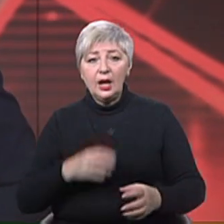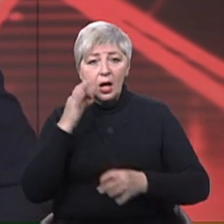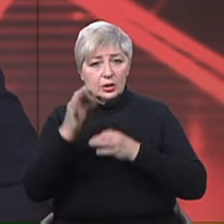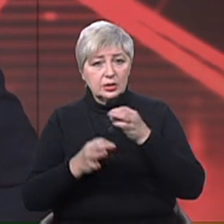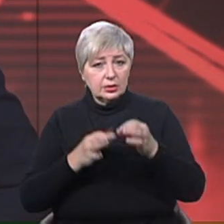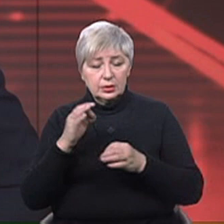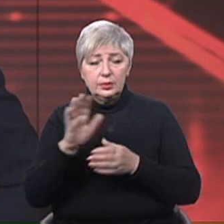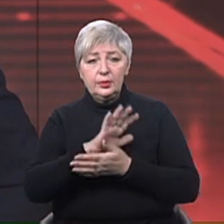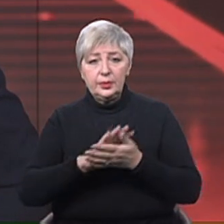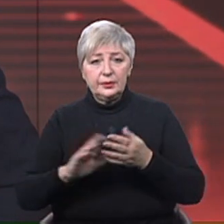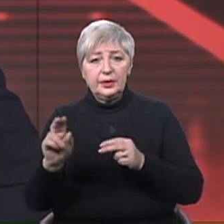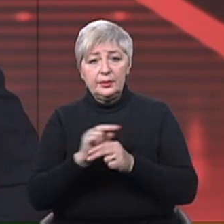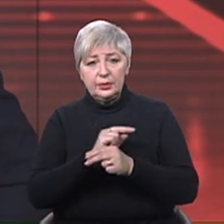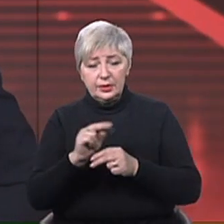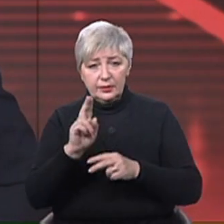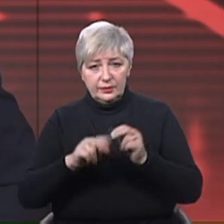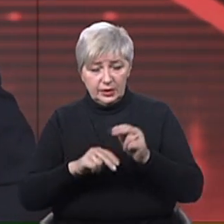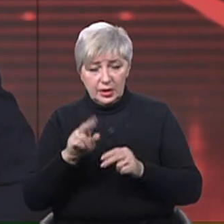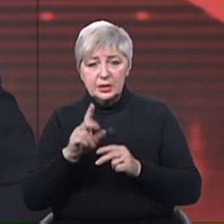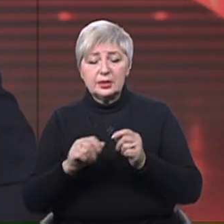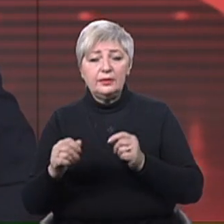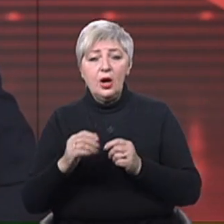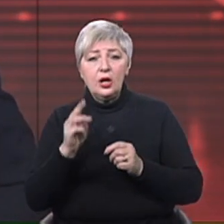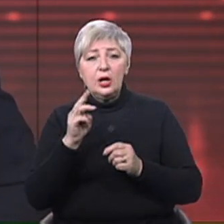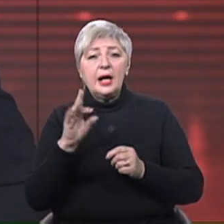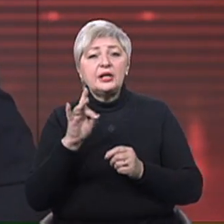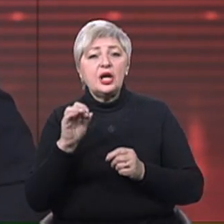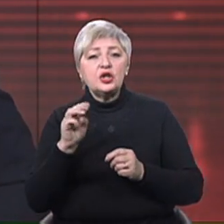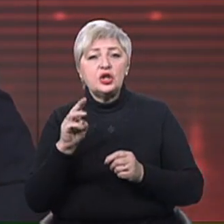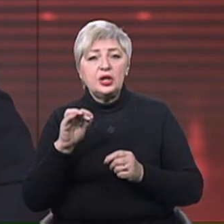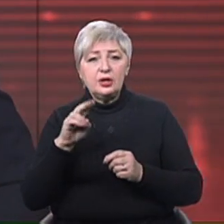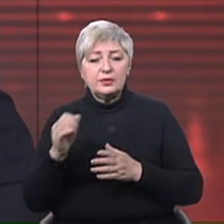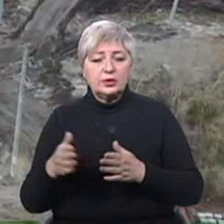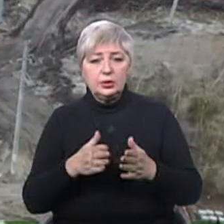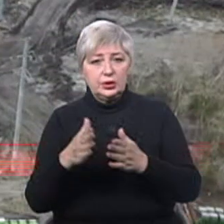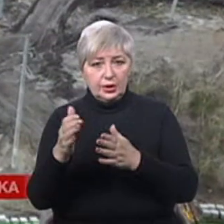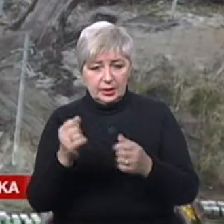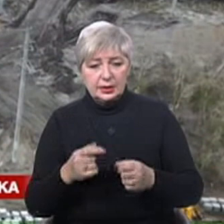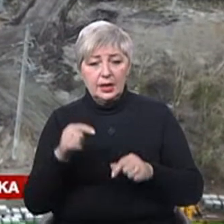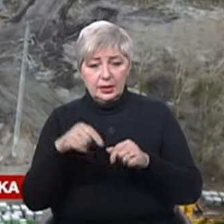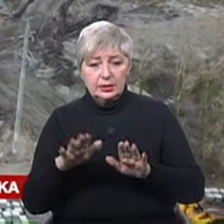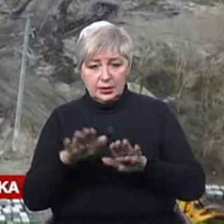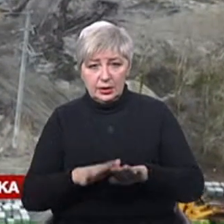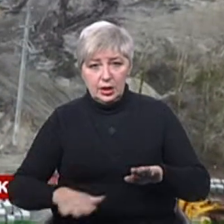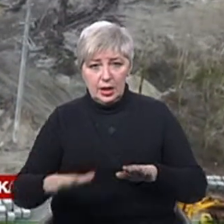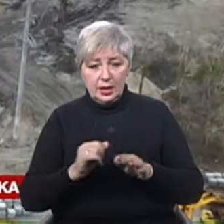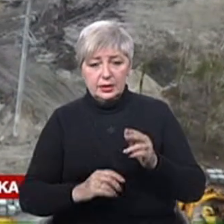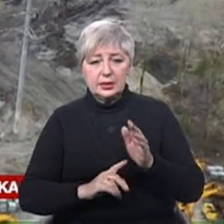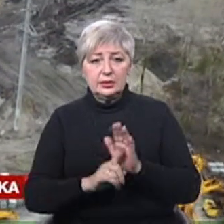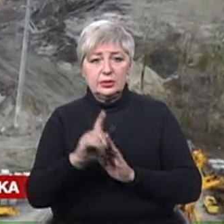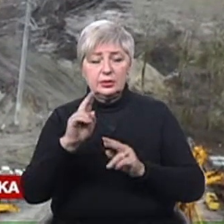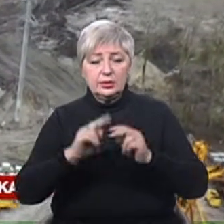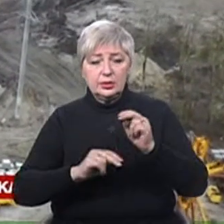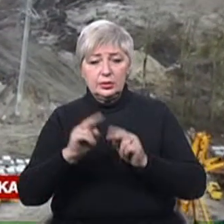Триває будівництво Решетилівської траси, її прокладають з нуля. Також на цій ділянці продовжують зводити міст. Там буде